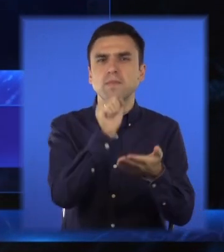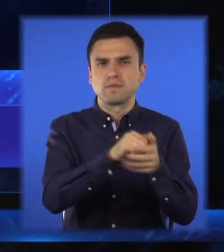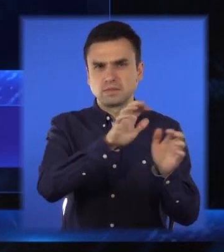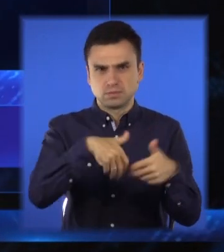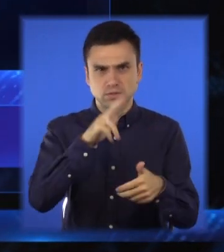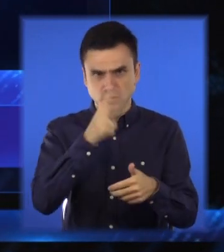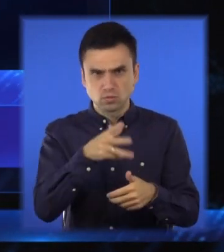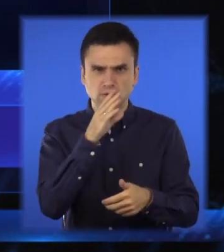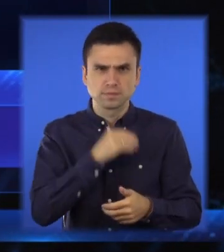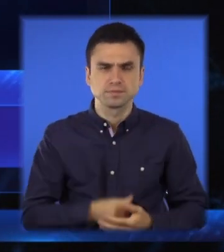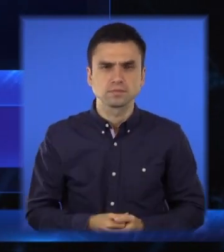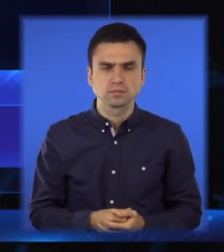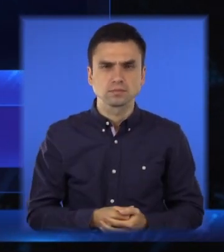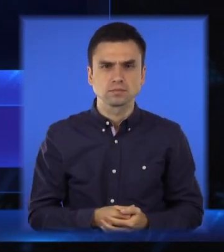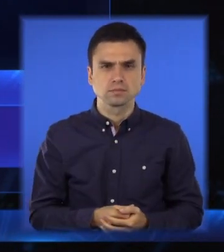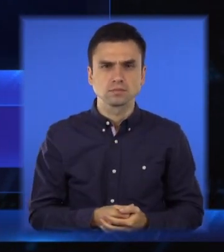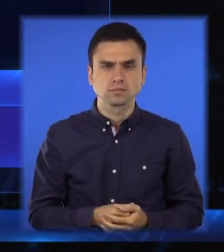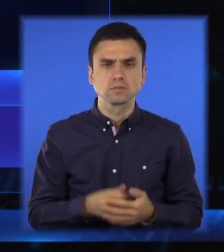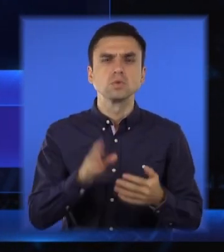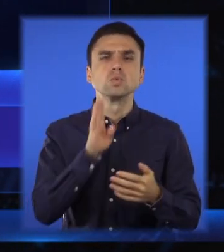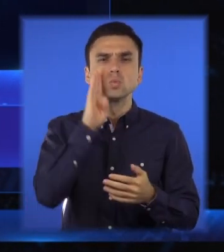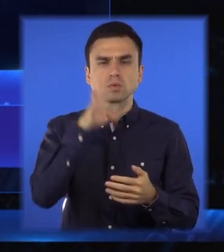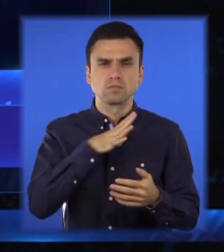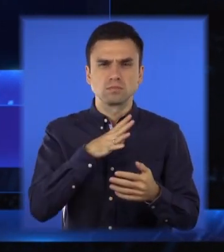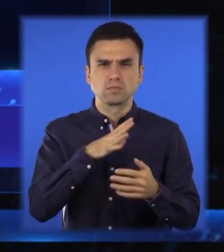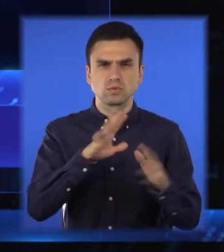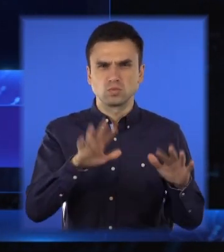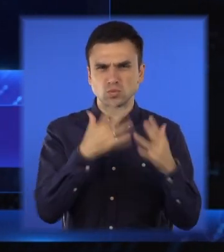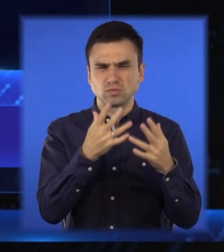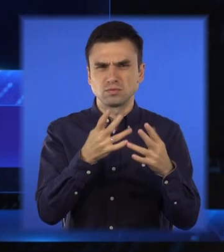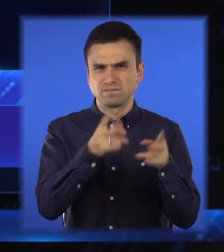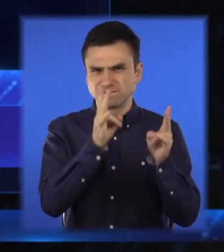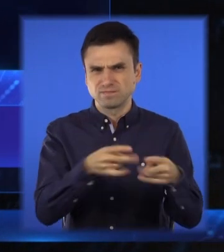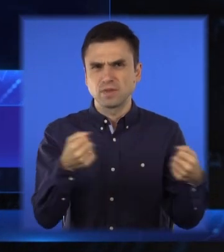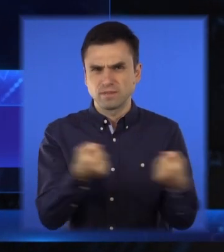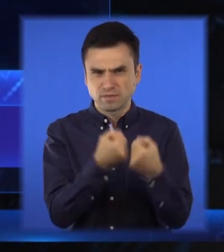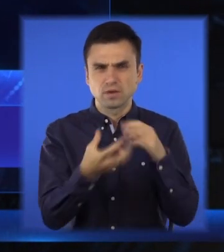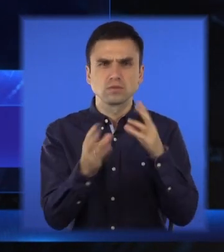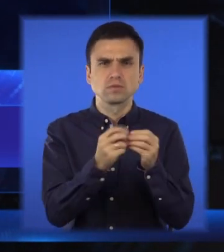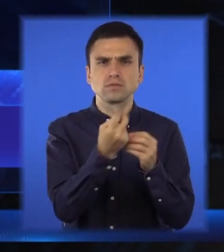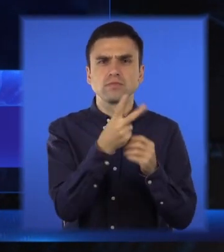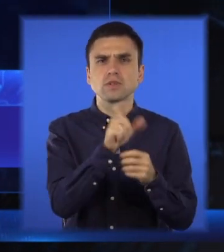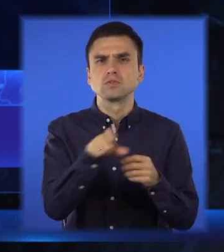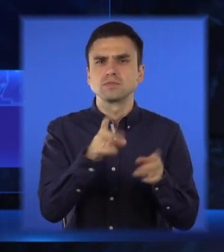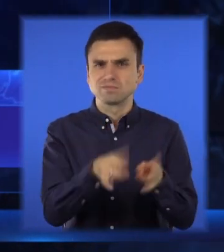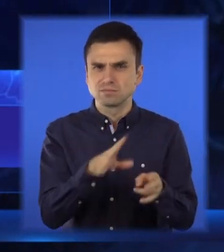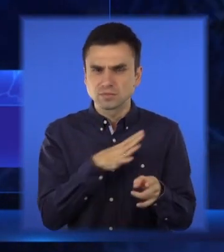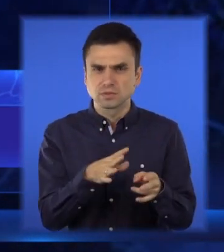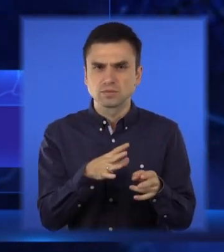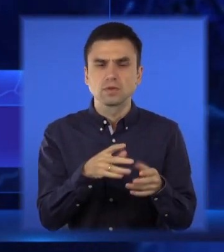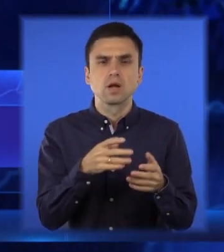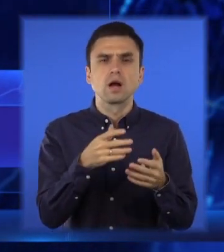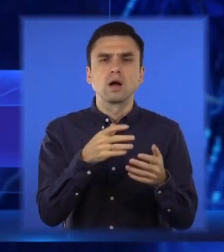районі сталася дорожня транспортна пригода, в якій постраждало 12 осіб. А саме водій маршрутного таксі, не впоравшись